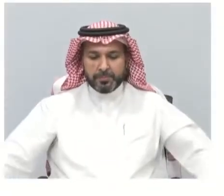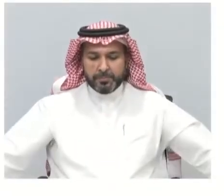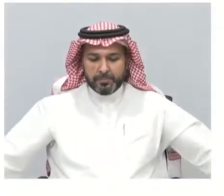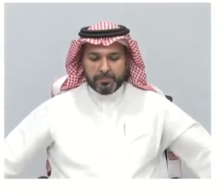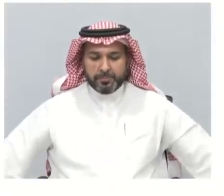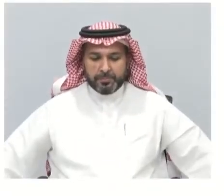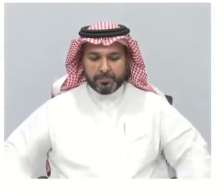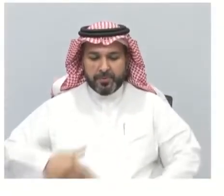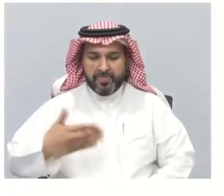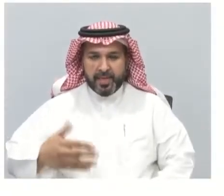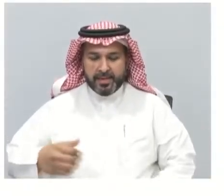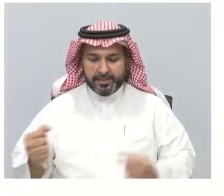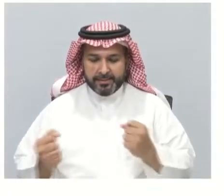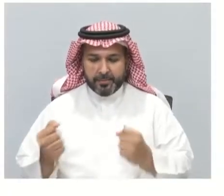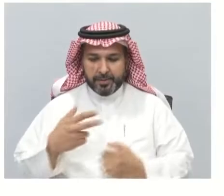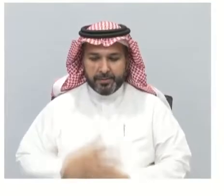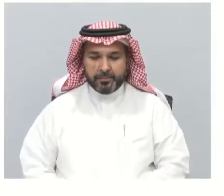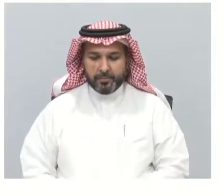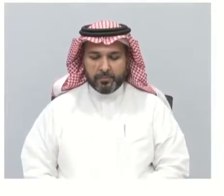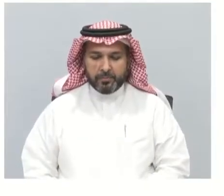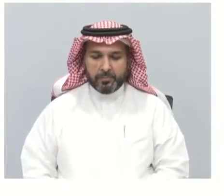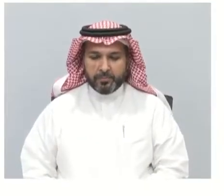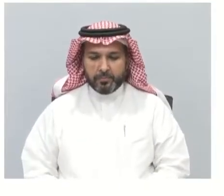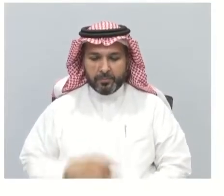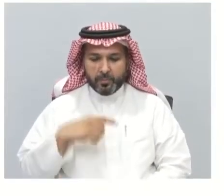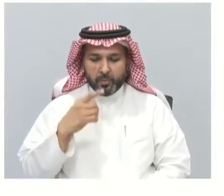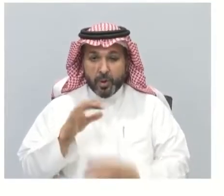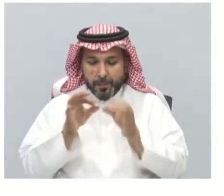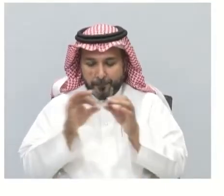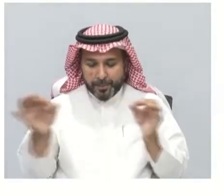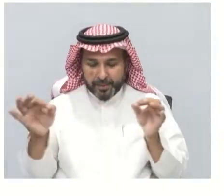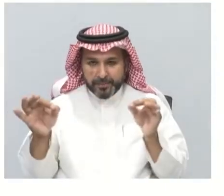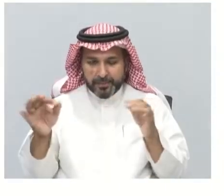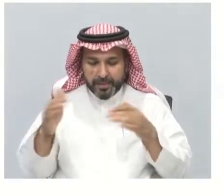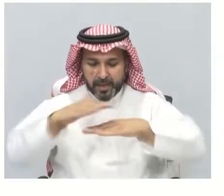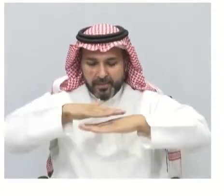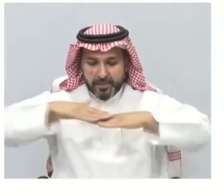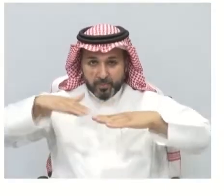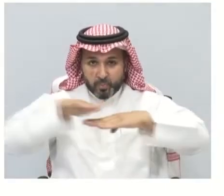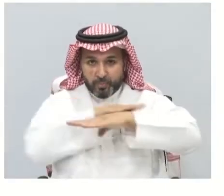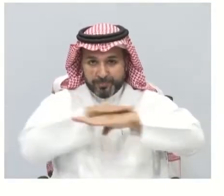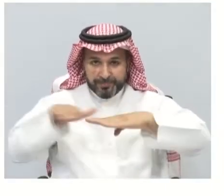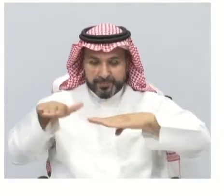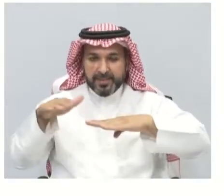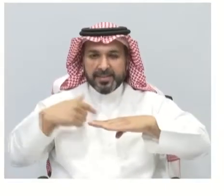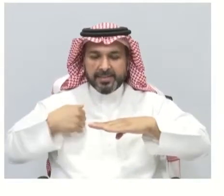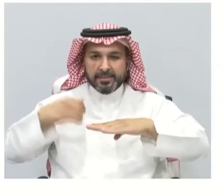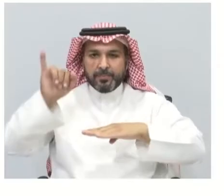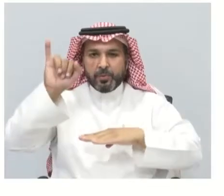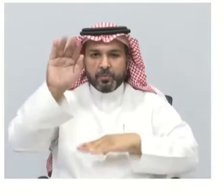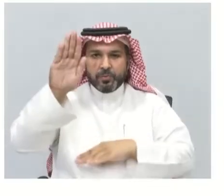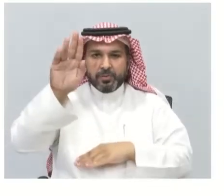مثال اثنين البعد بين نقطه ومستقيم في في المستوى الاحداثي في صفحه 128 في الهندسه